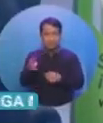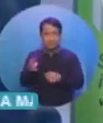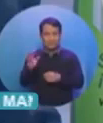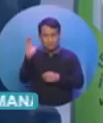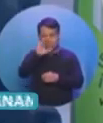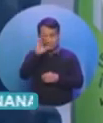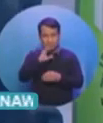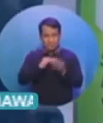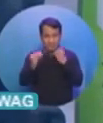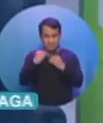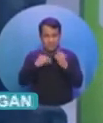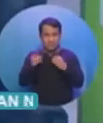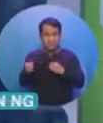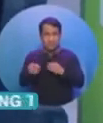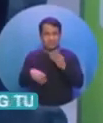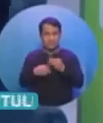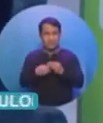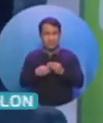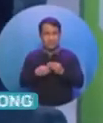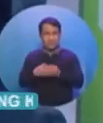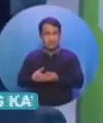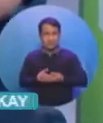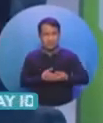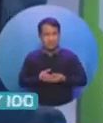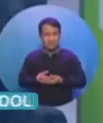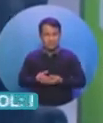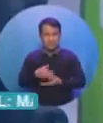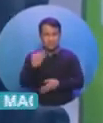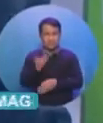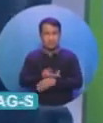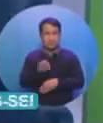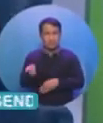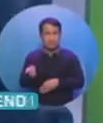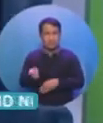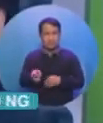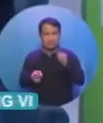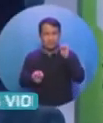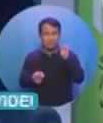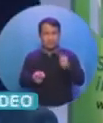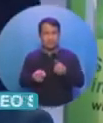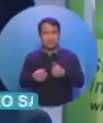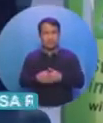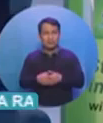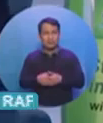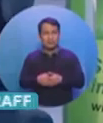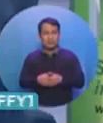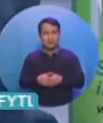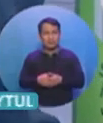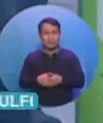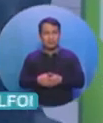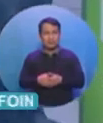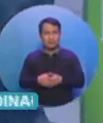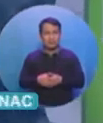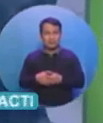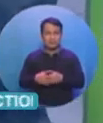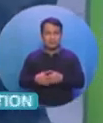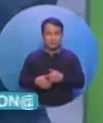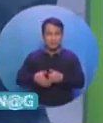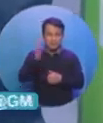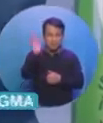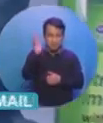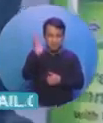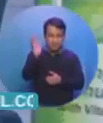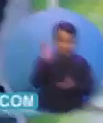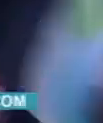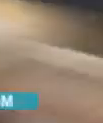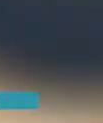ng pagkain para sa bata, sa kanya. Okay, ma'am. Sige, ma'am. Call. Panalo ka ng